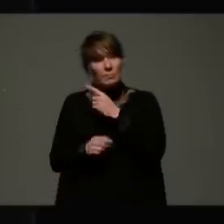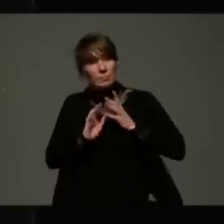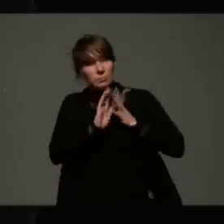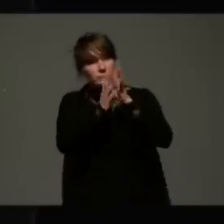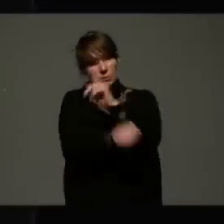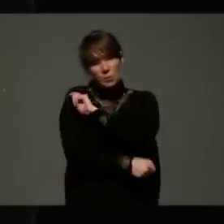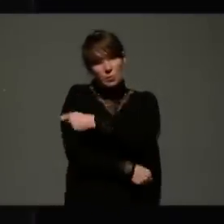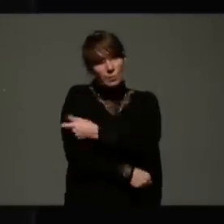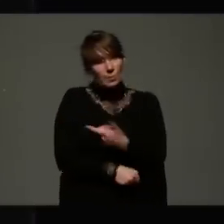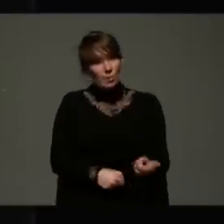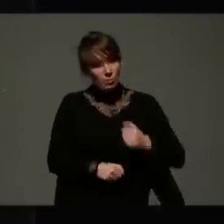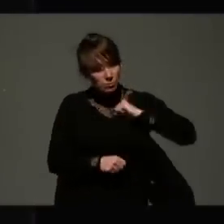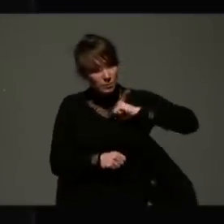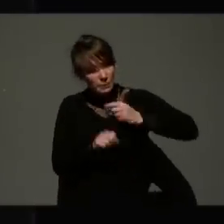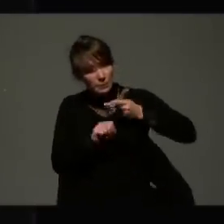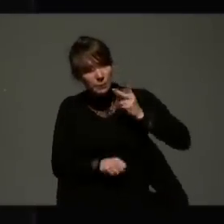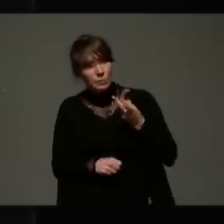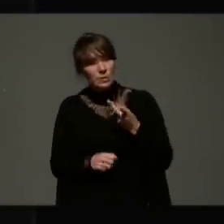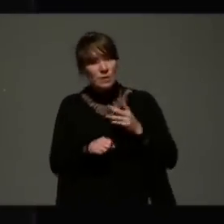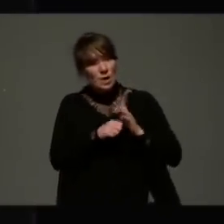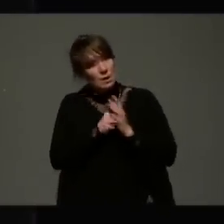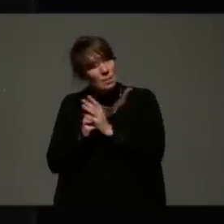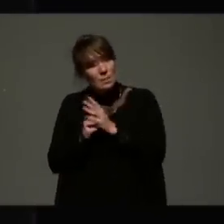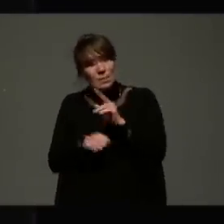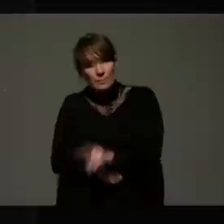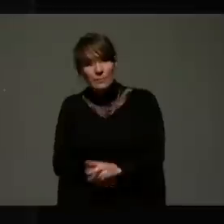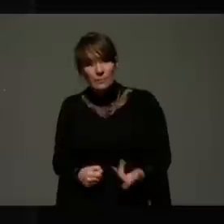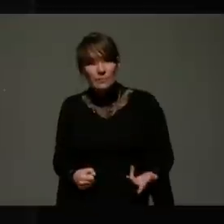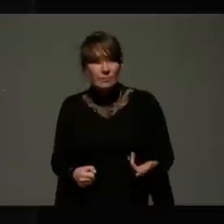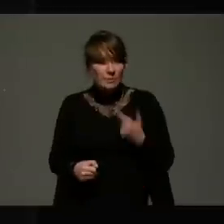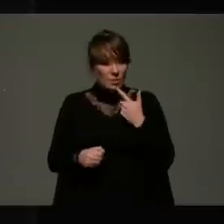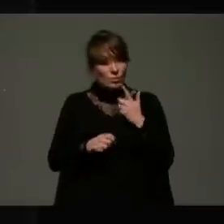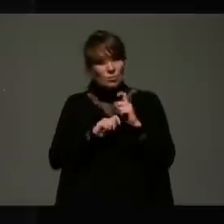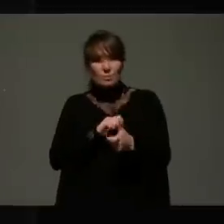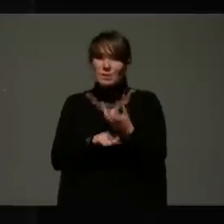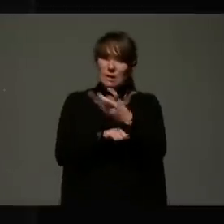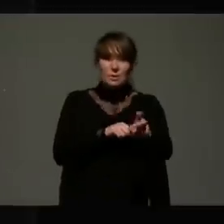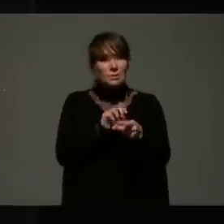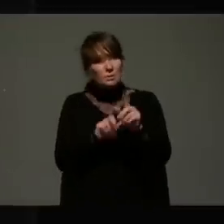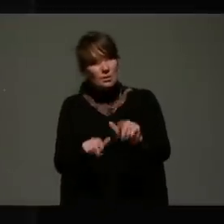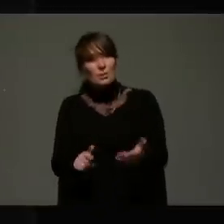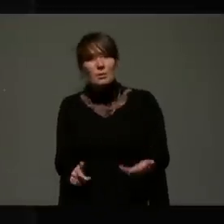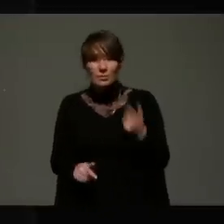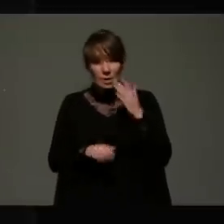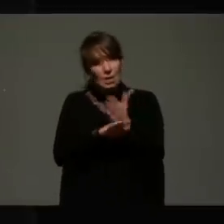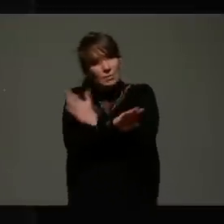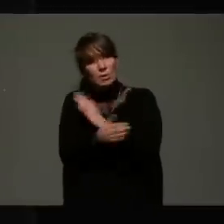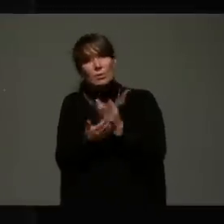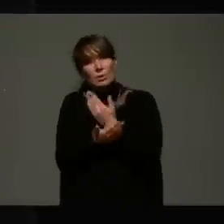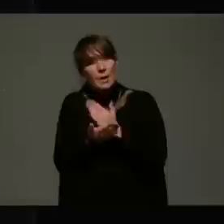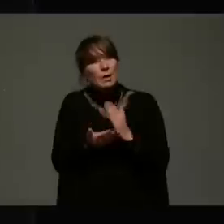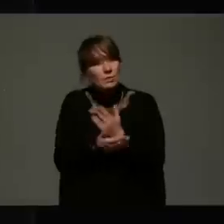de sport qui sont beaucoup plus intenses, beaucoup plus extrêmes et potentiellement quand même plus à risque, qui demandent une préparation beaucoup plus